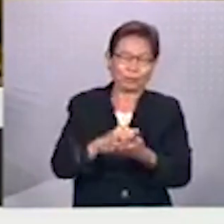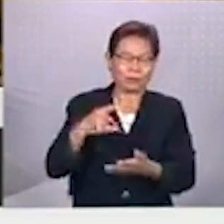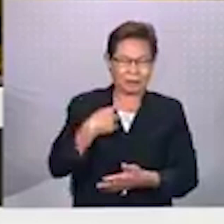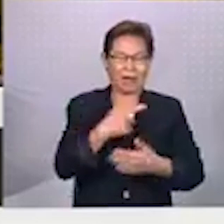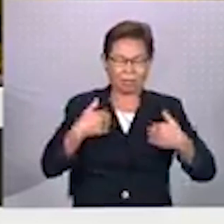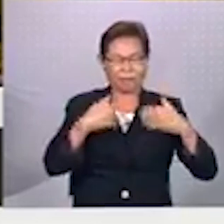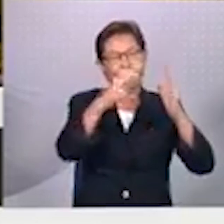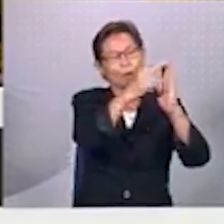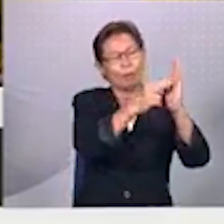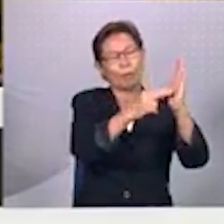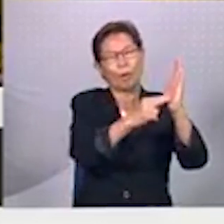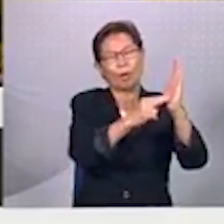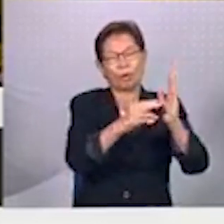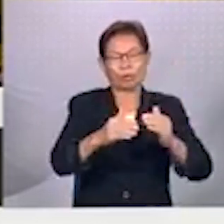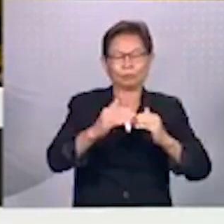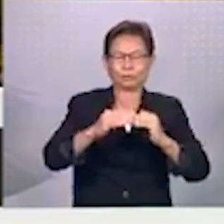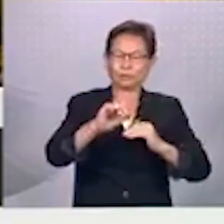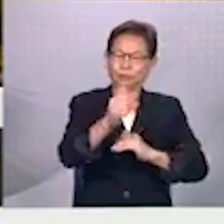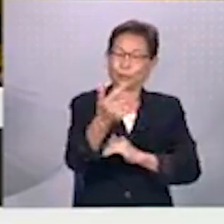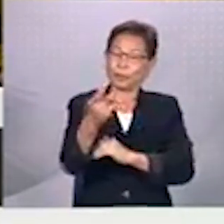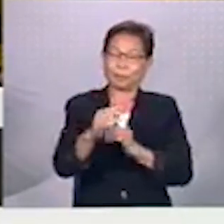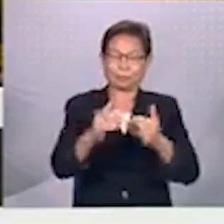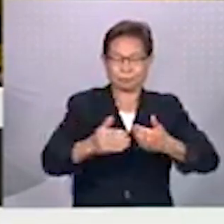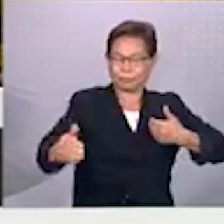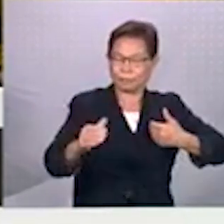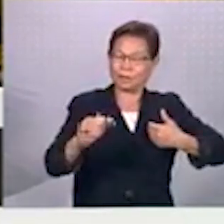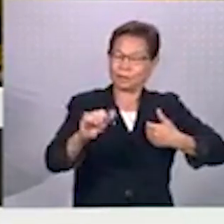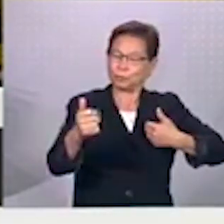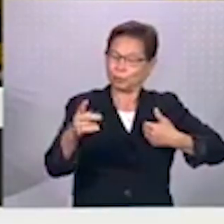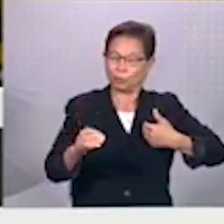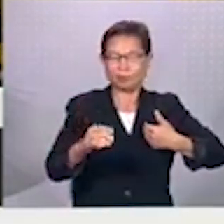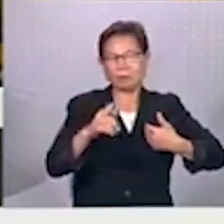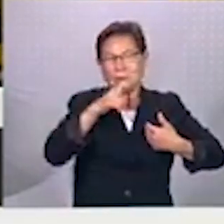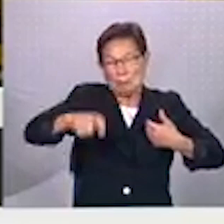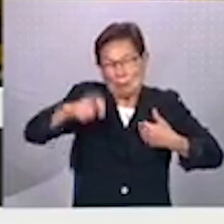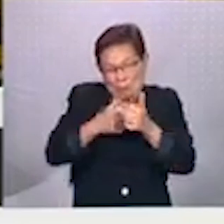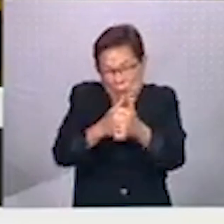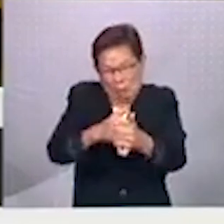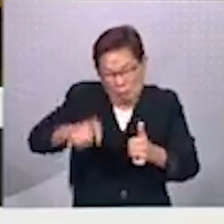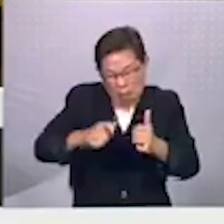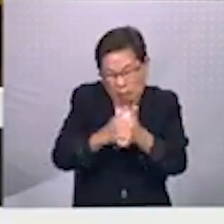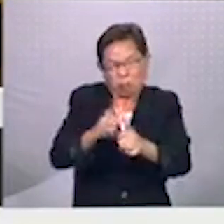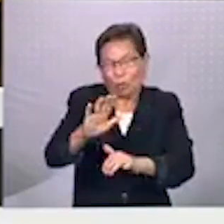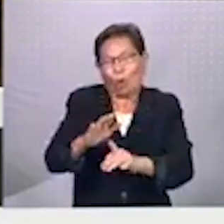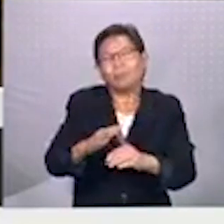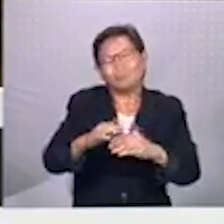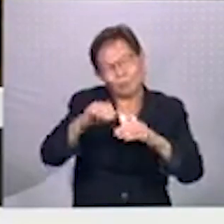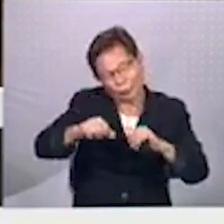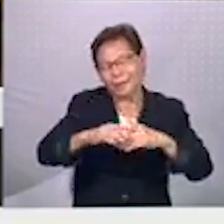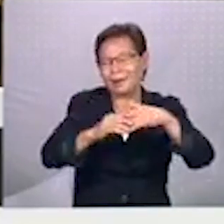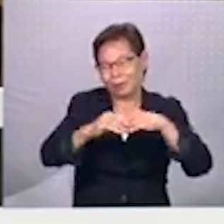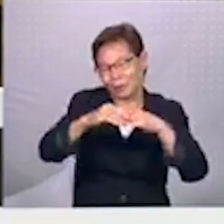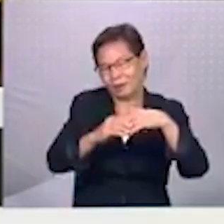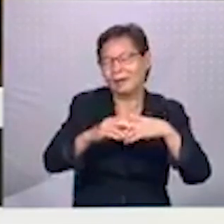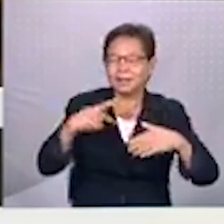ada peraturan 10 kilometer, bukan ianya mesti satu kemestian yang tidak boleh ada kelonggaran. Kita telah pun